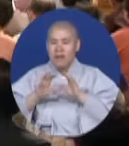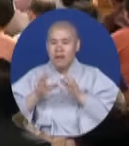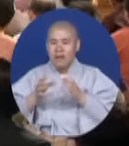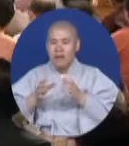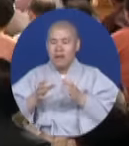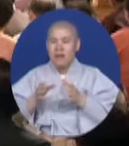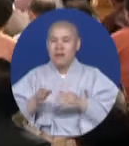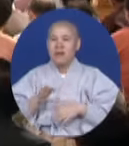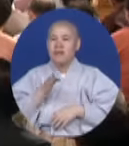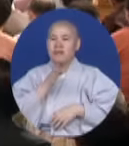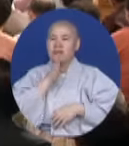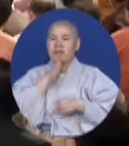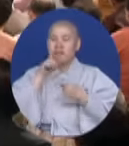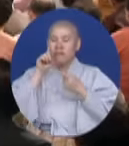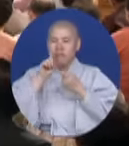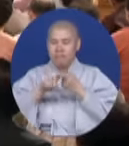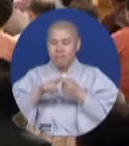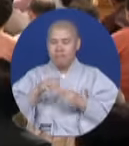사실대로 아는 거